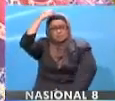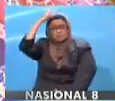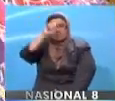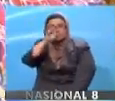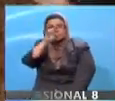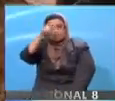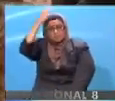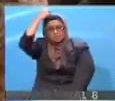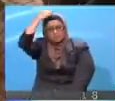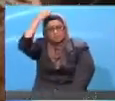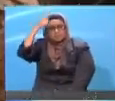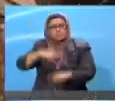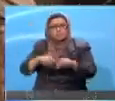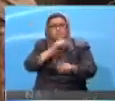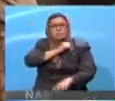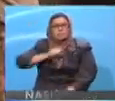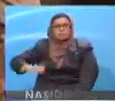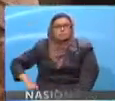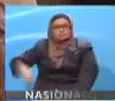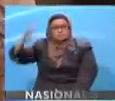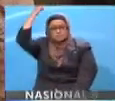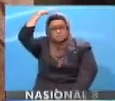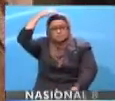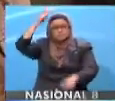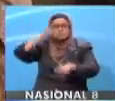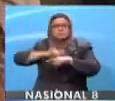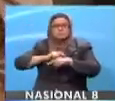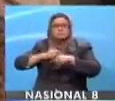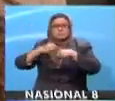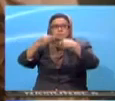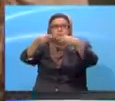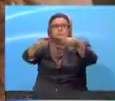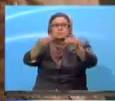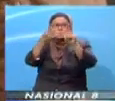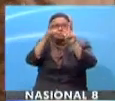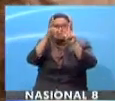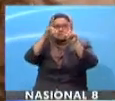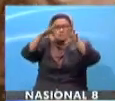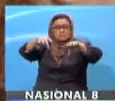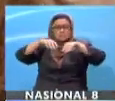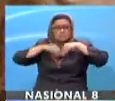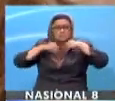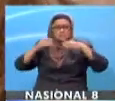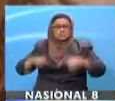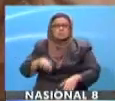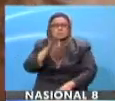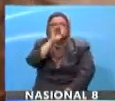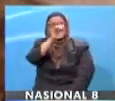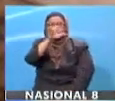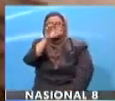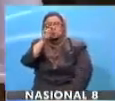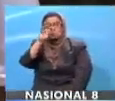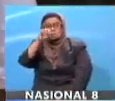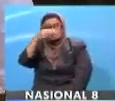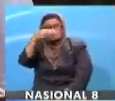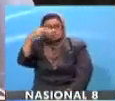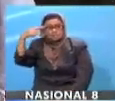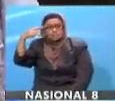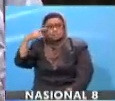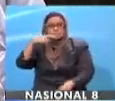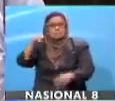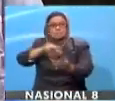berkenan menyampaikan anugerah Fellowship Naib Chancellor kepada 17 penerima. Anugerah ini sebagai pengiktirafan terhadap